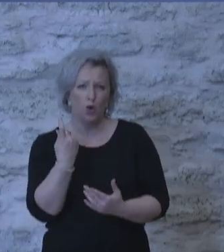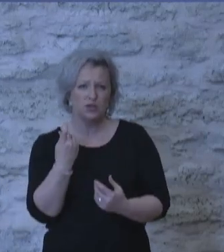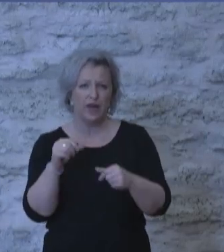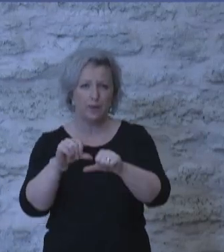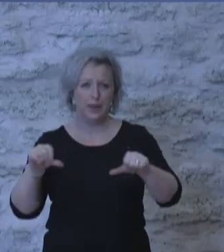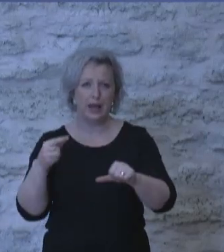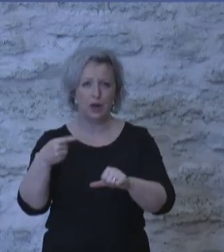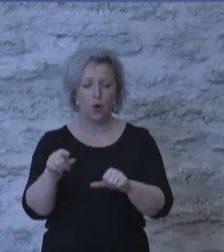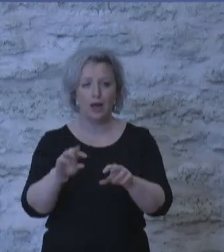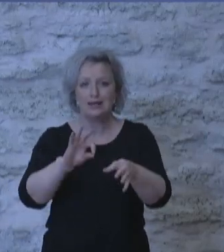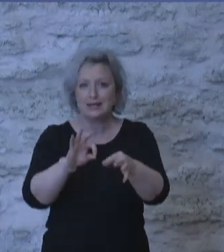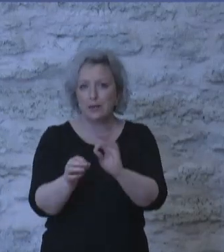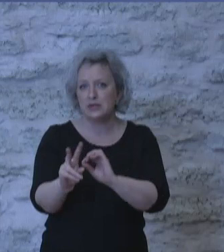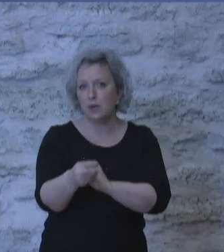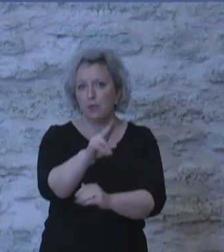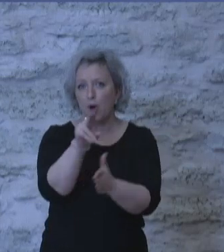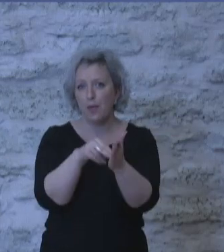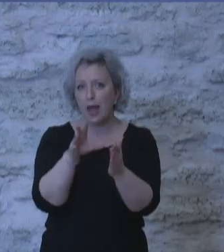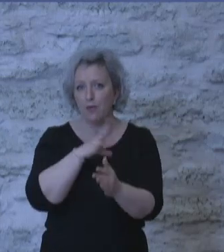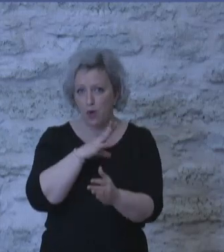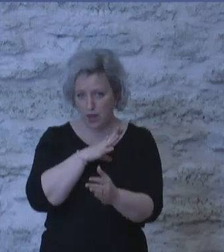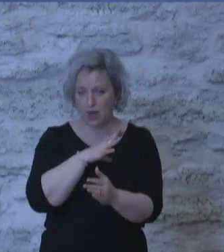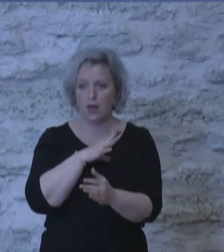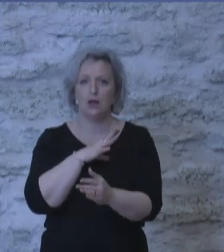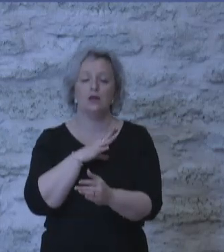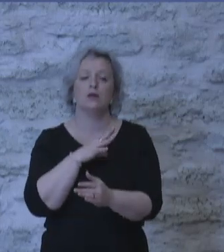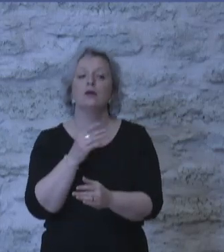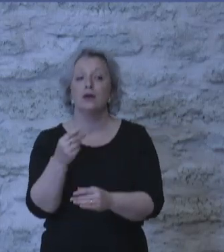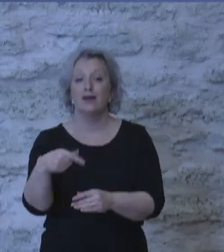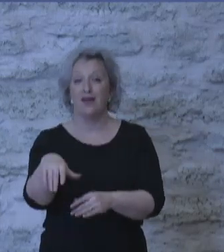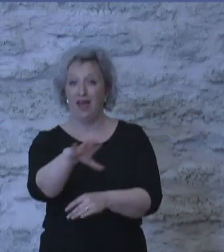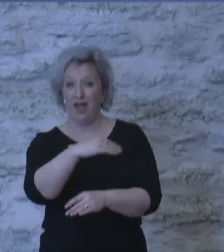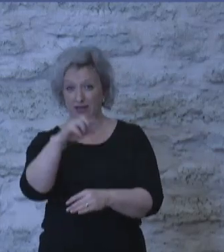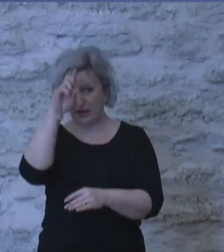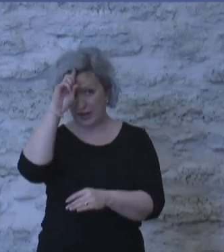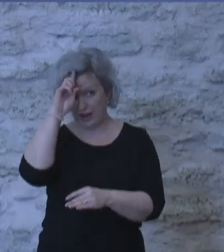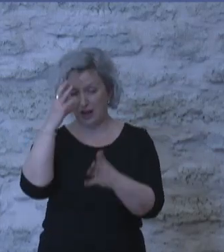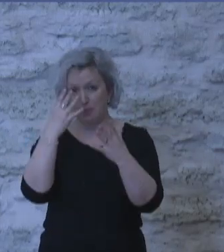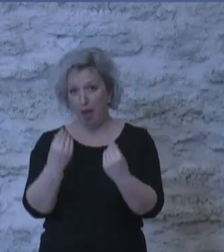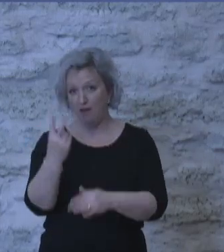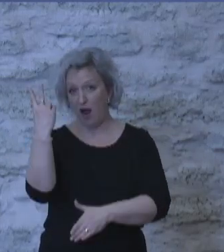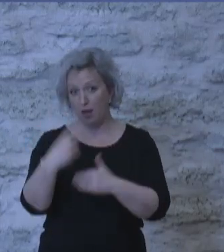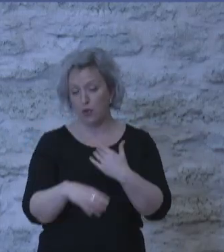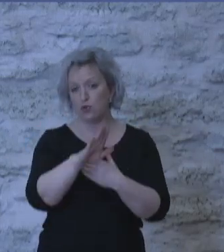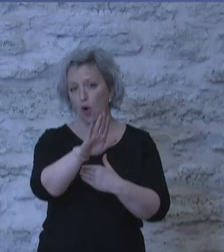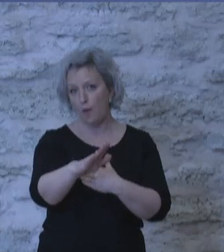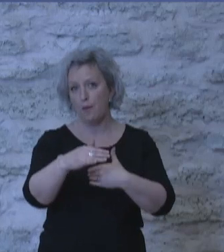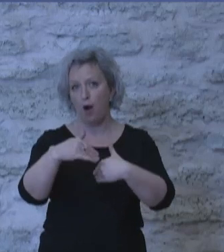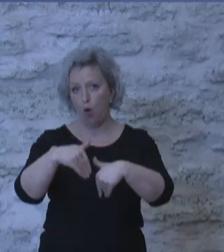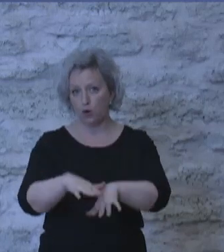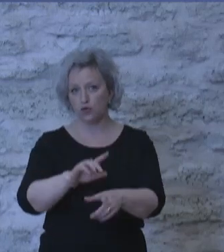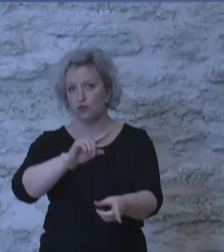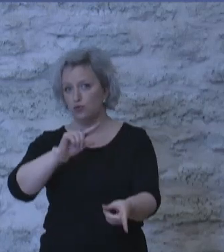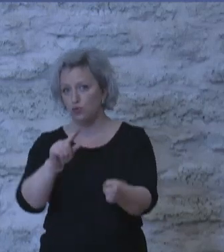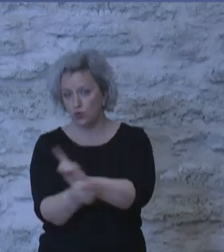kus oli täpselt samasugune probleem sellel hetkel. Ja need riigid päeva lõpuks muutsid oma korraldusi, oma